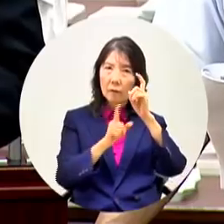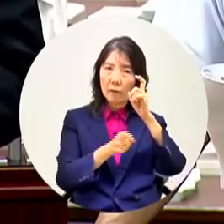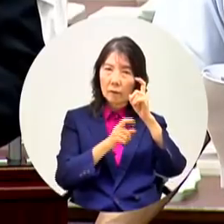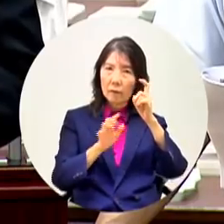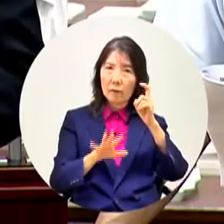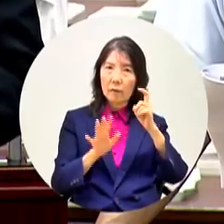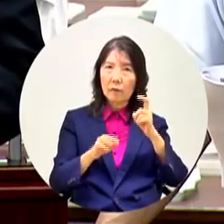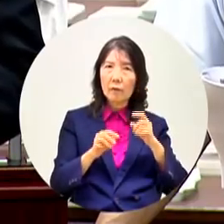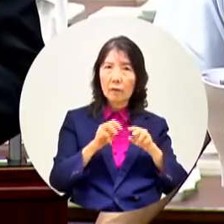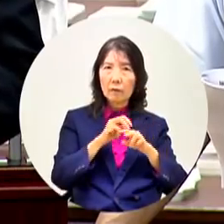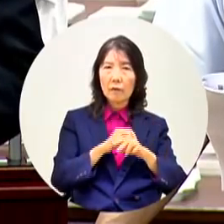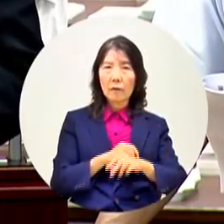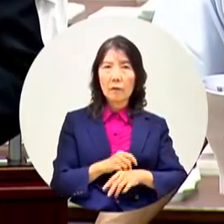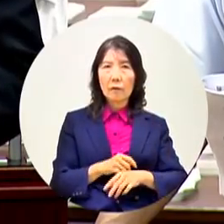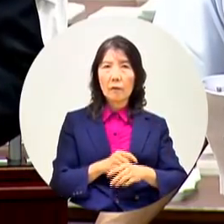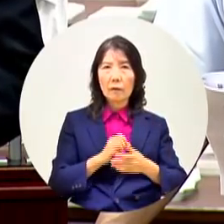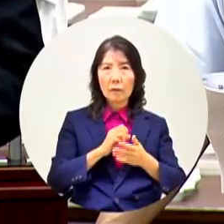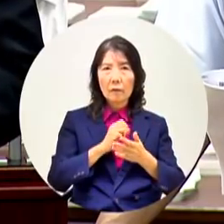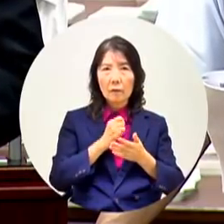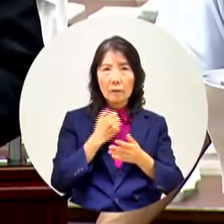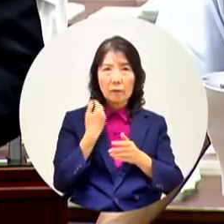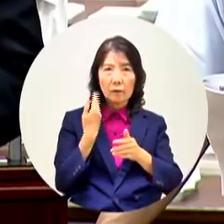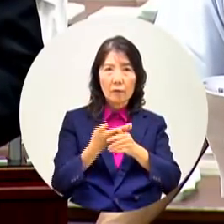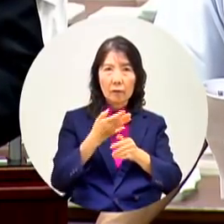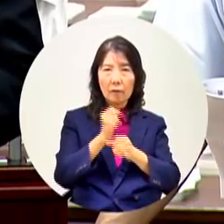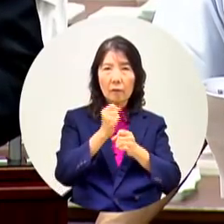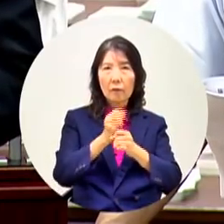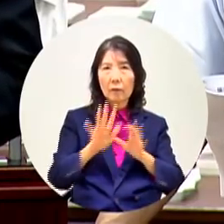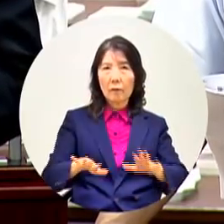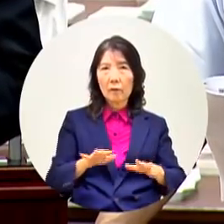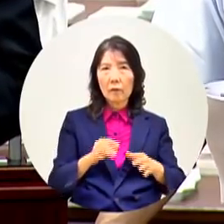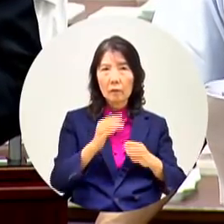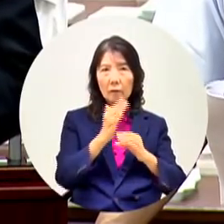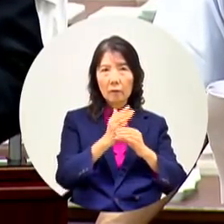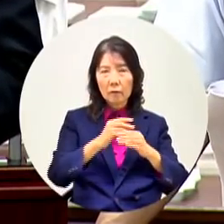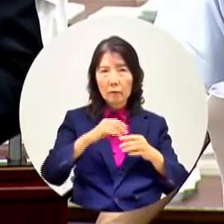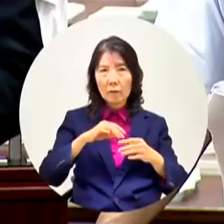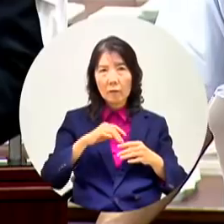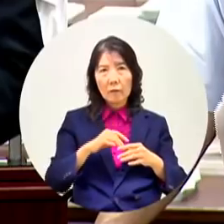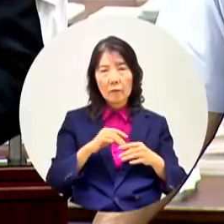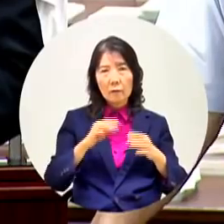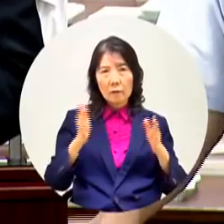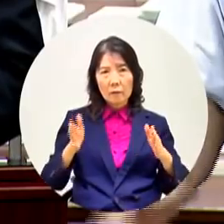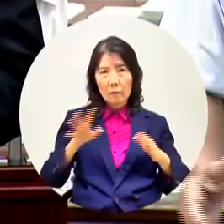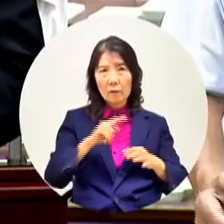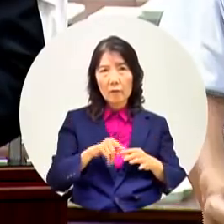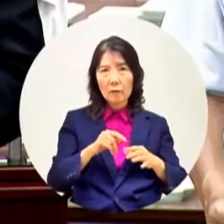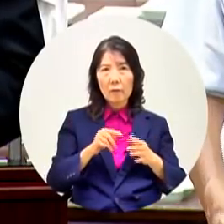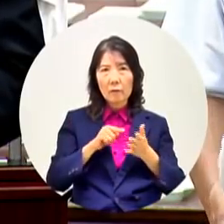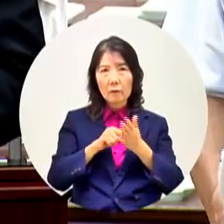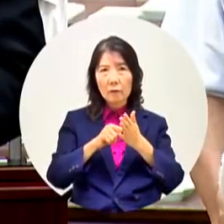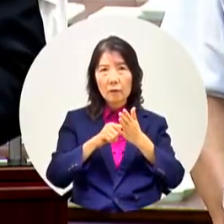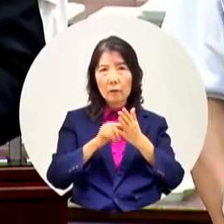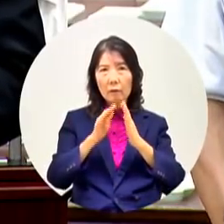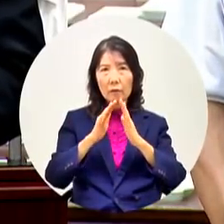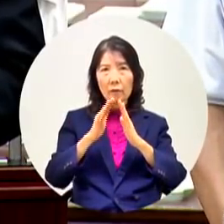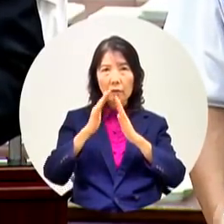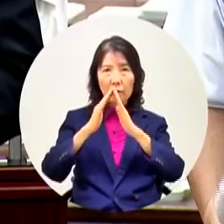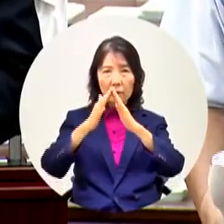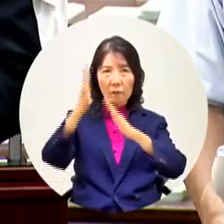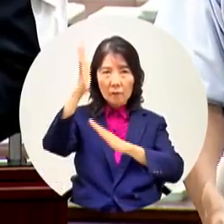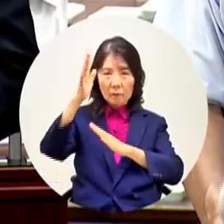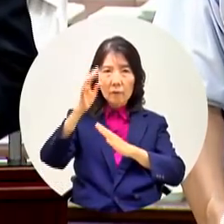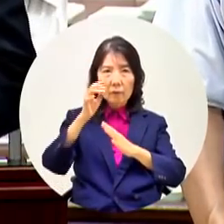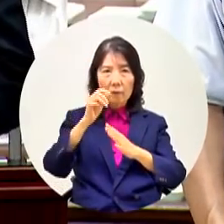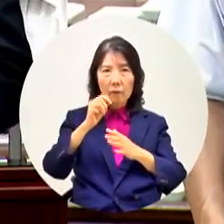划在今年10月。那这中间还要包括他要跟我们市府这边，这个申请的相关的这个建